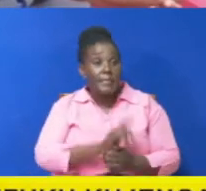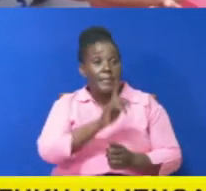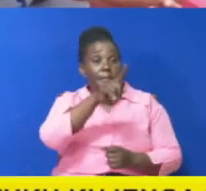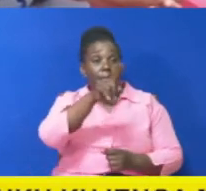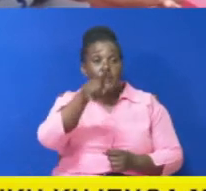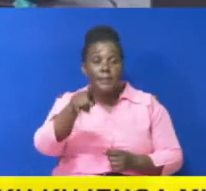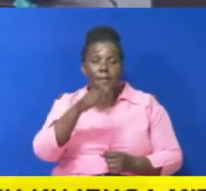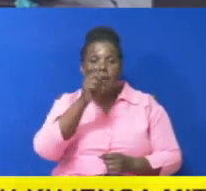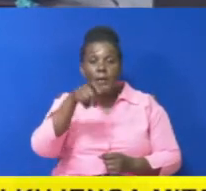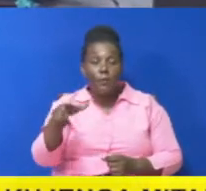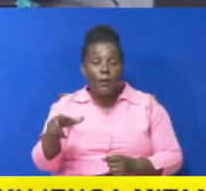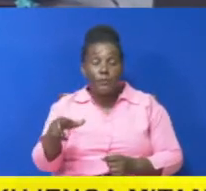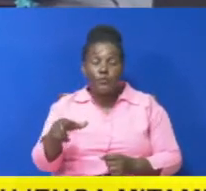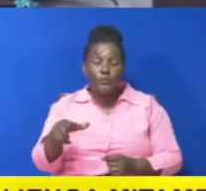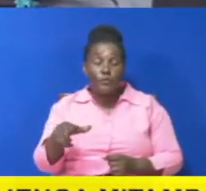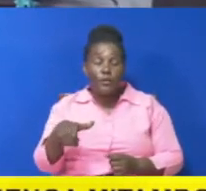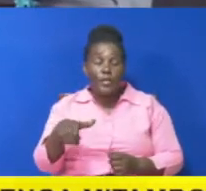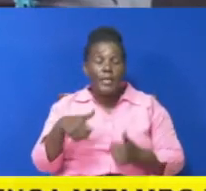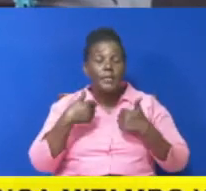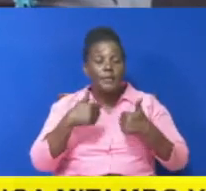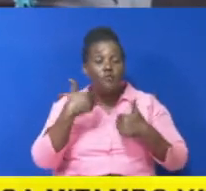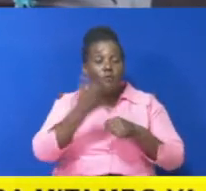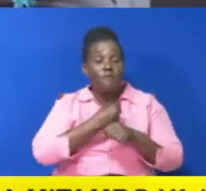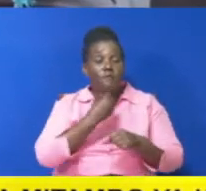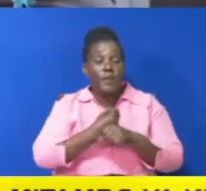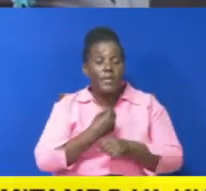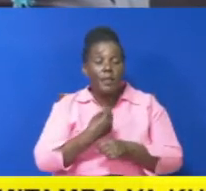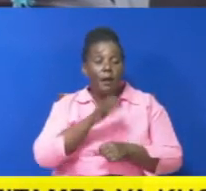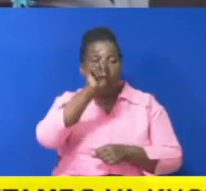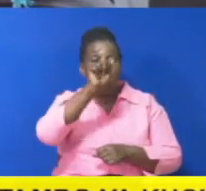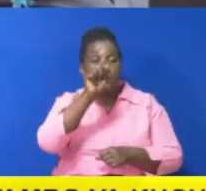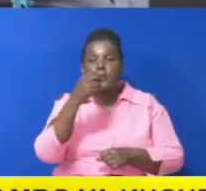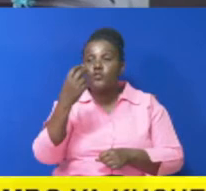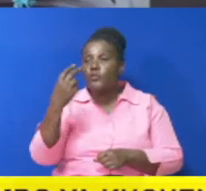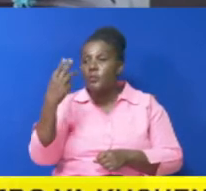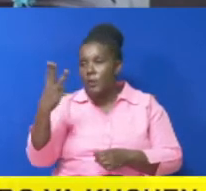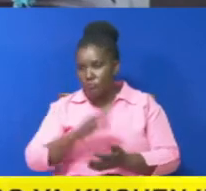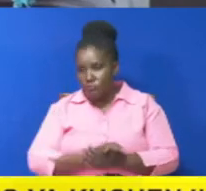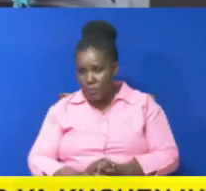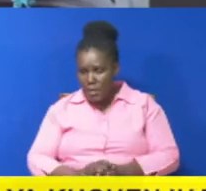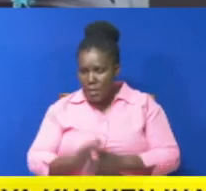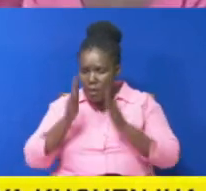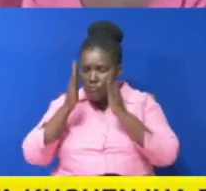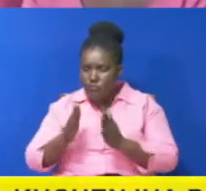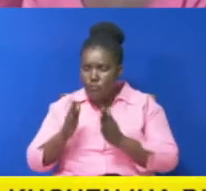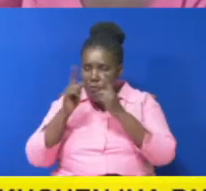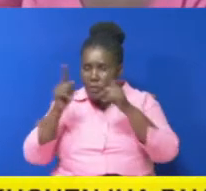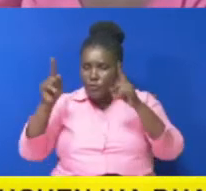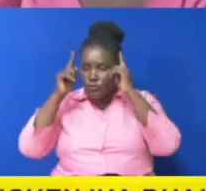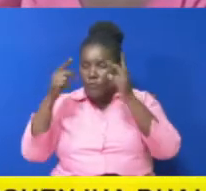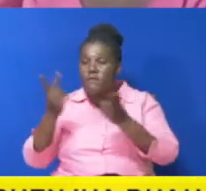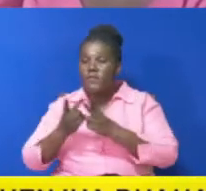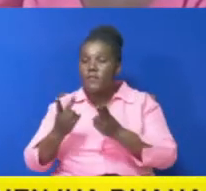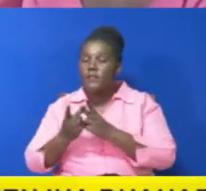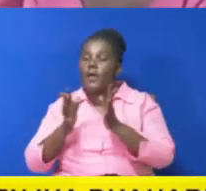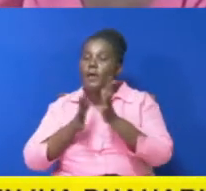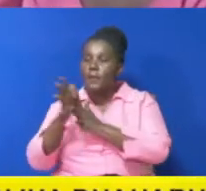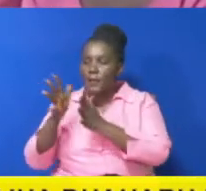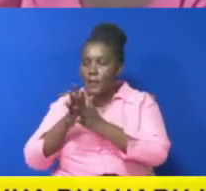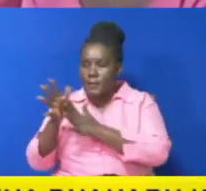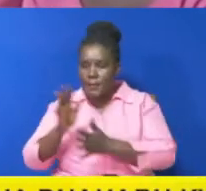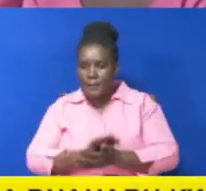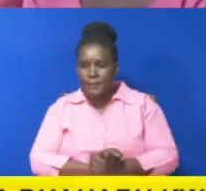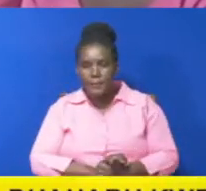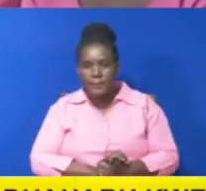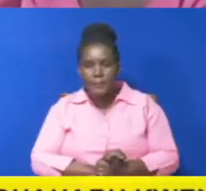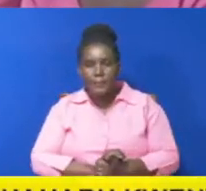Agosti 23 mwaka huu pia limegusiwa na mkuu wa chuo hicho Dr. Agrey Mwakisore. Sababu kubwa kwa